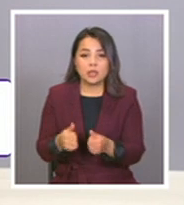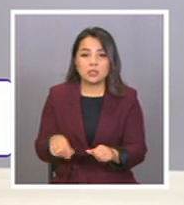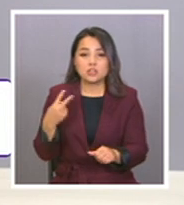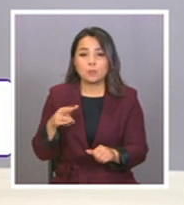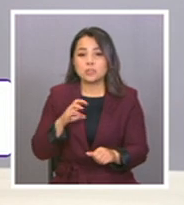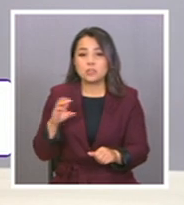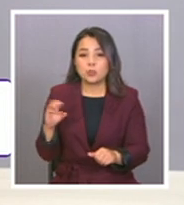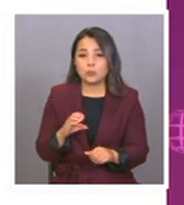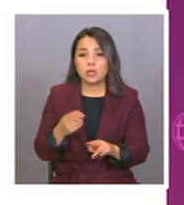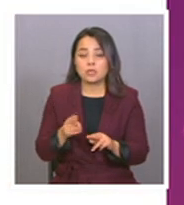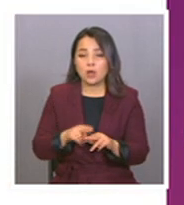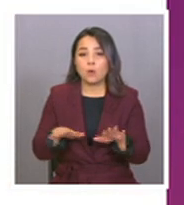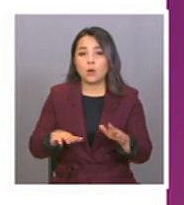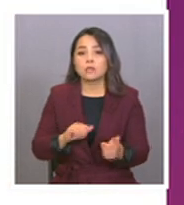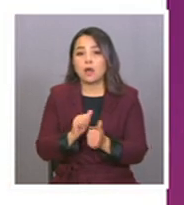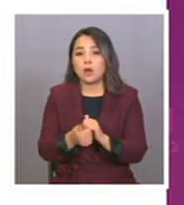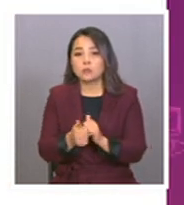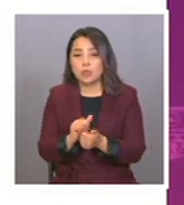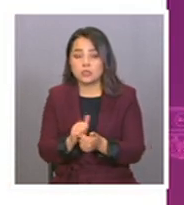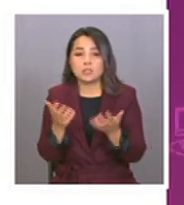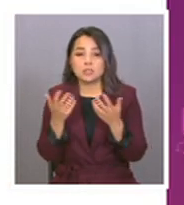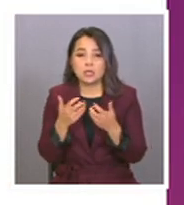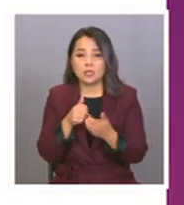ішіндегі орын ауыстыруын есептеңіз.